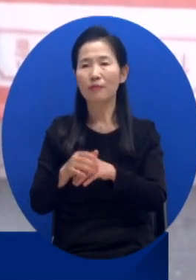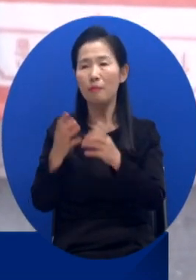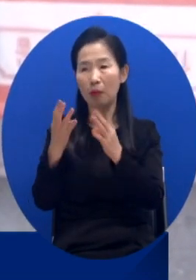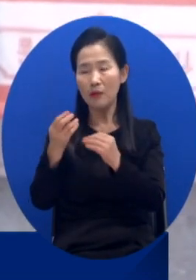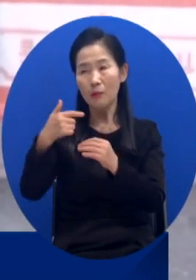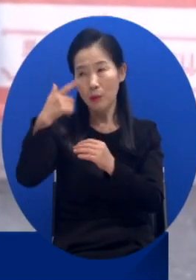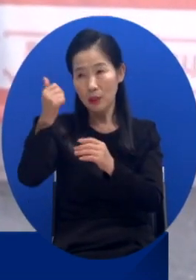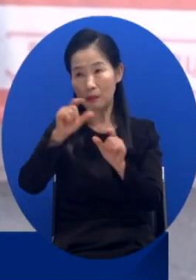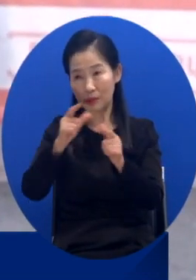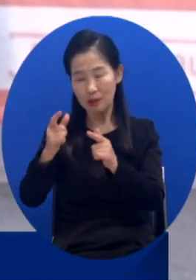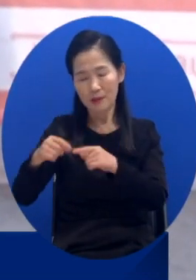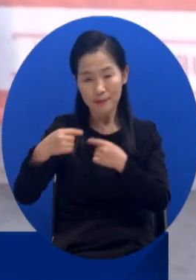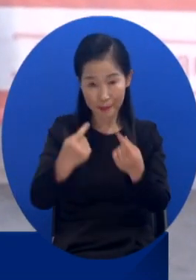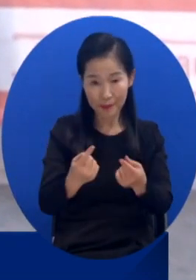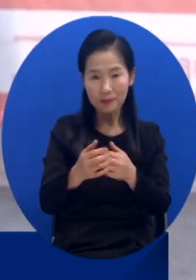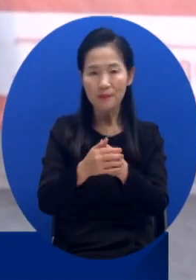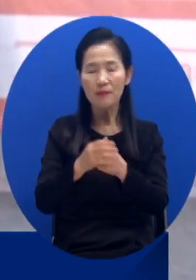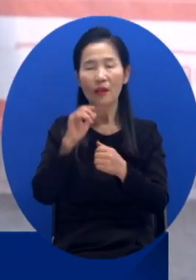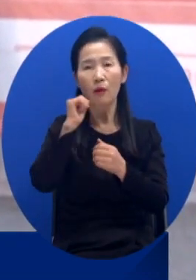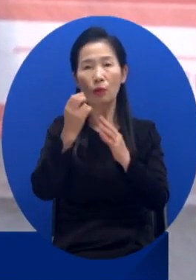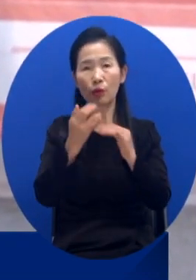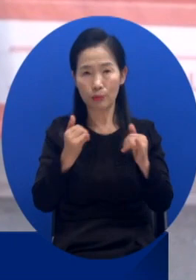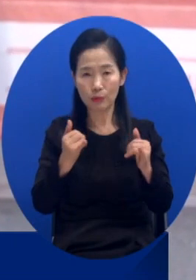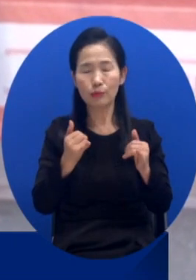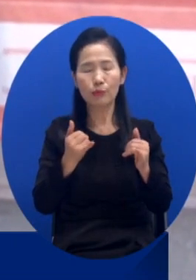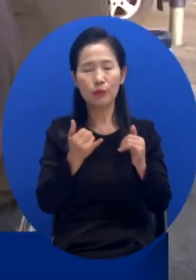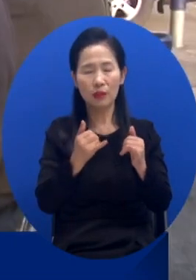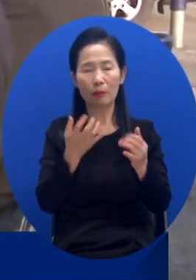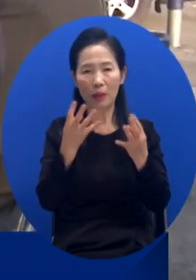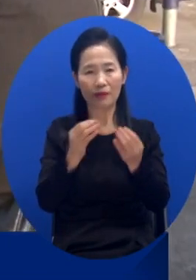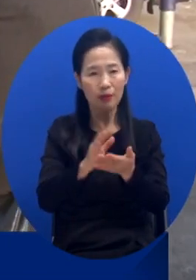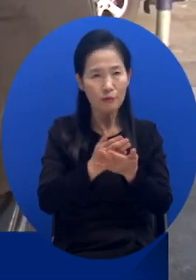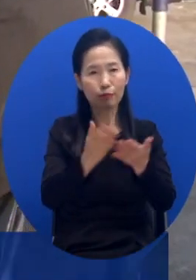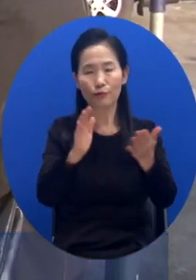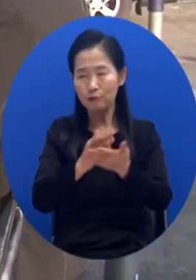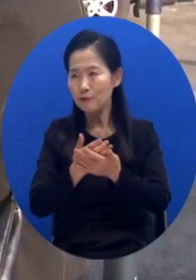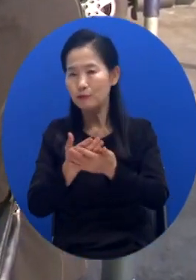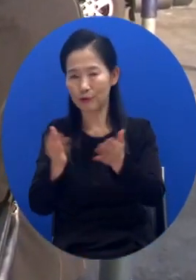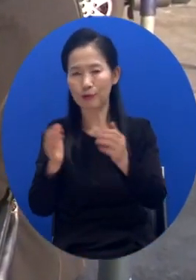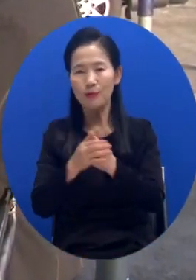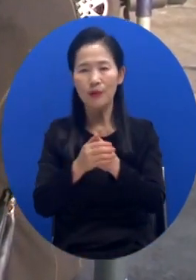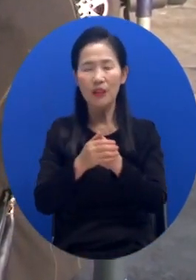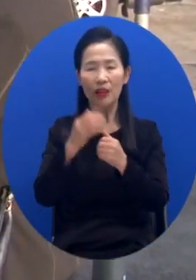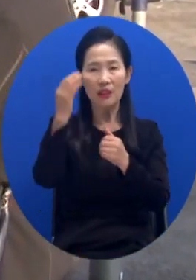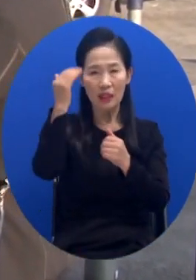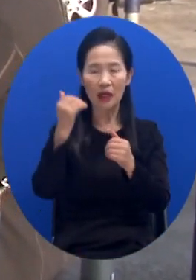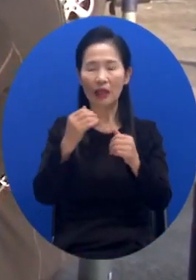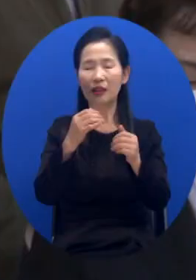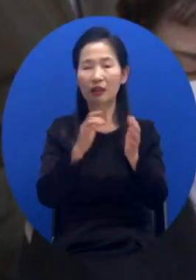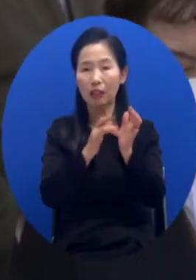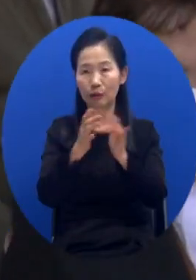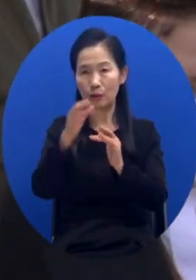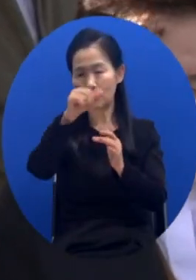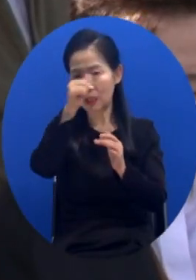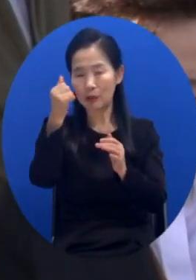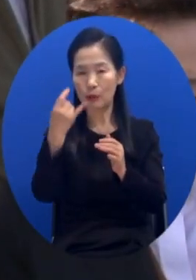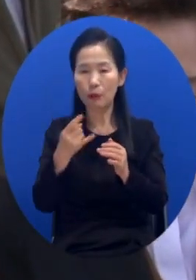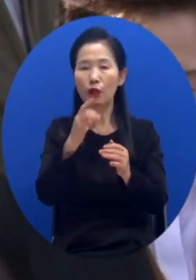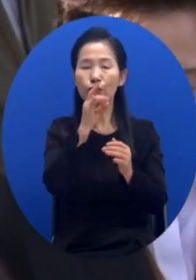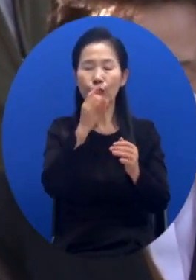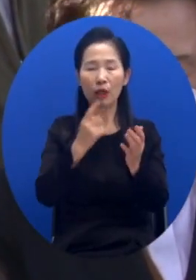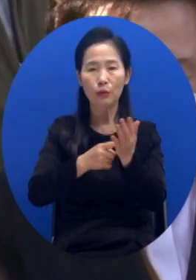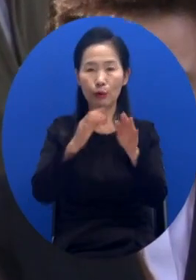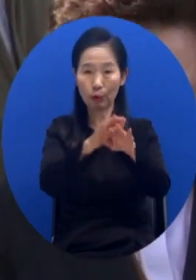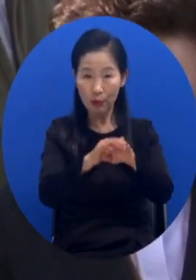목사님들이 참여해서 어려운 분들을 많이 나눠주고. 대한예수교장로의 중앙총회 목회자들이 서울역